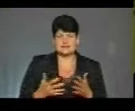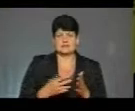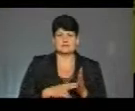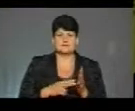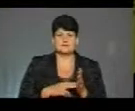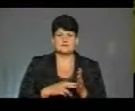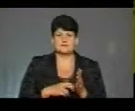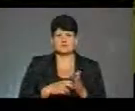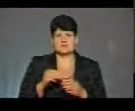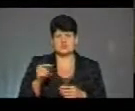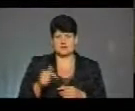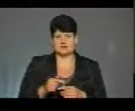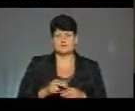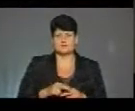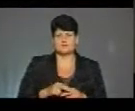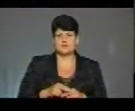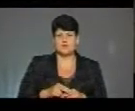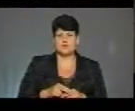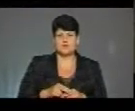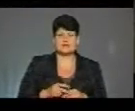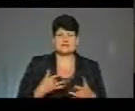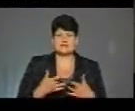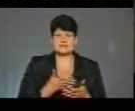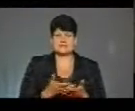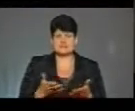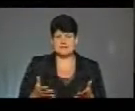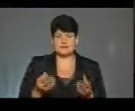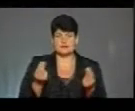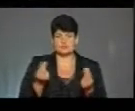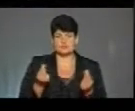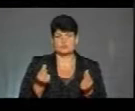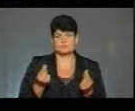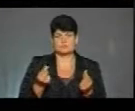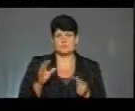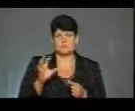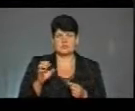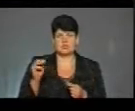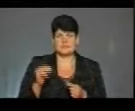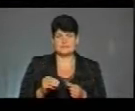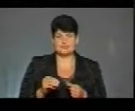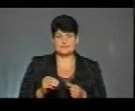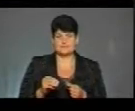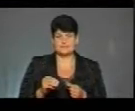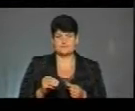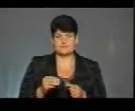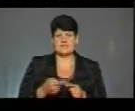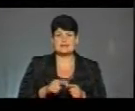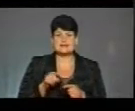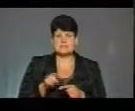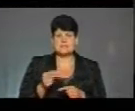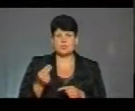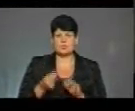планують за 2 роки. Кошторис сцени, то він становить 500 тисяч. Ці